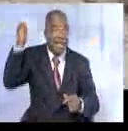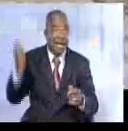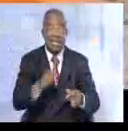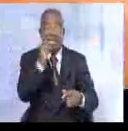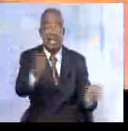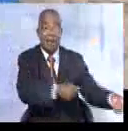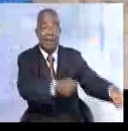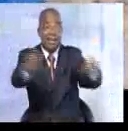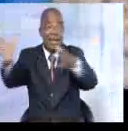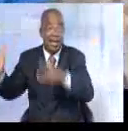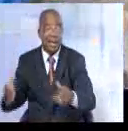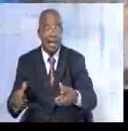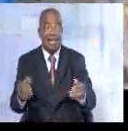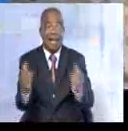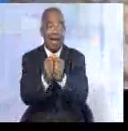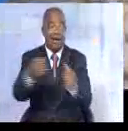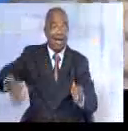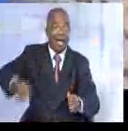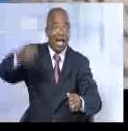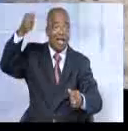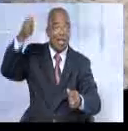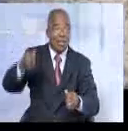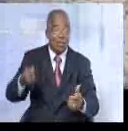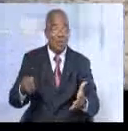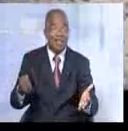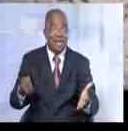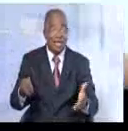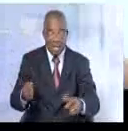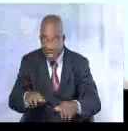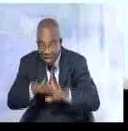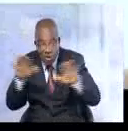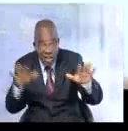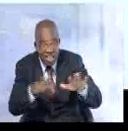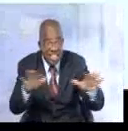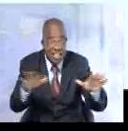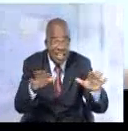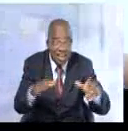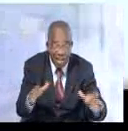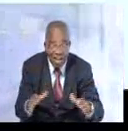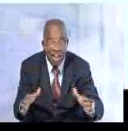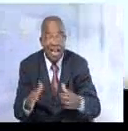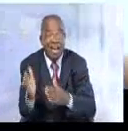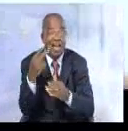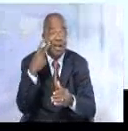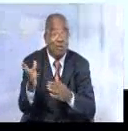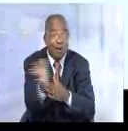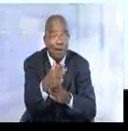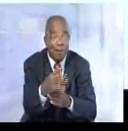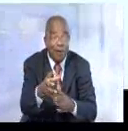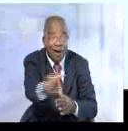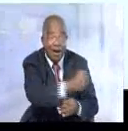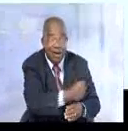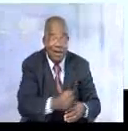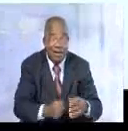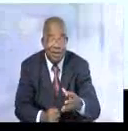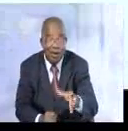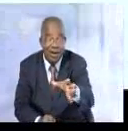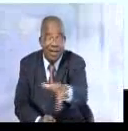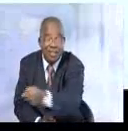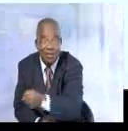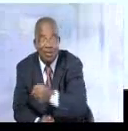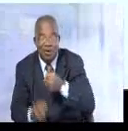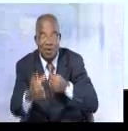d'autres instruments de pêche, Olivier lui fait sa moisson avec ses mains. À coup de lancer l'épervier, là, si je lance l'épervier, le poisson en